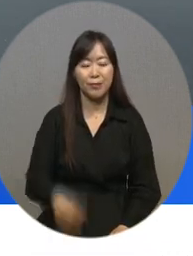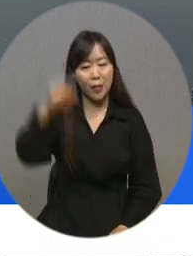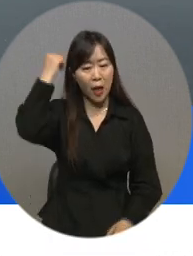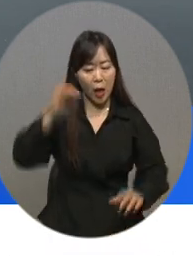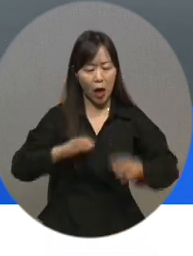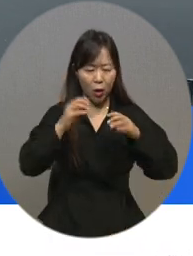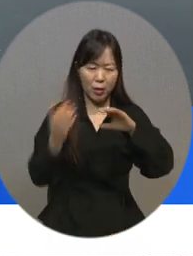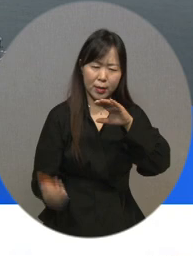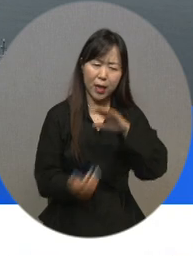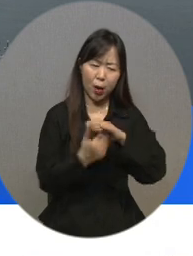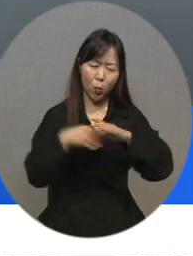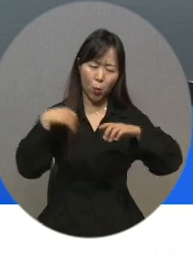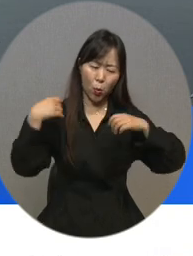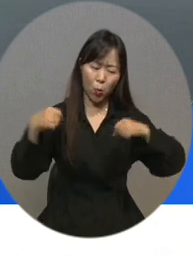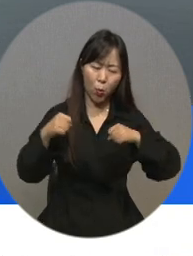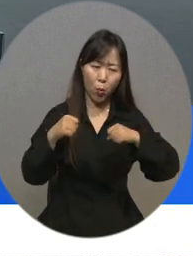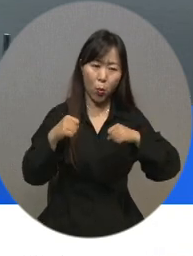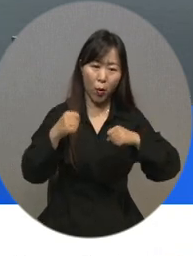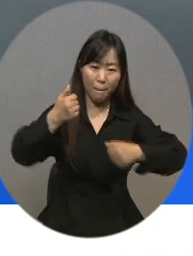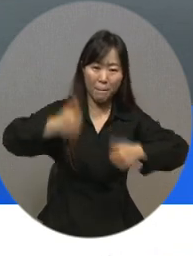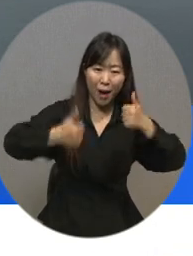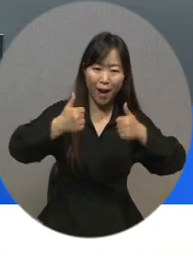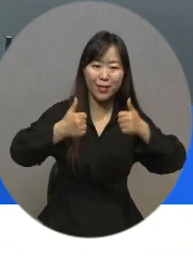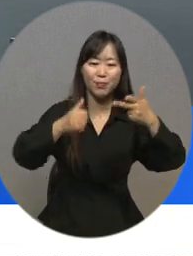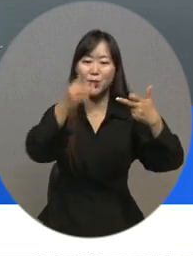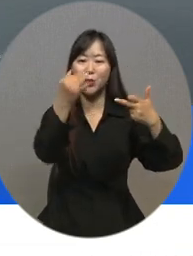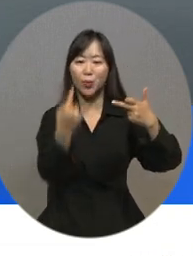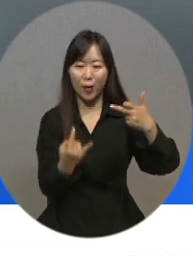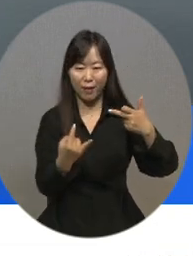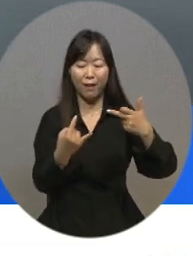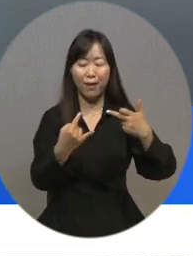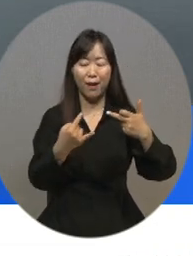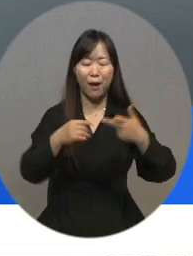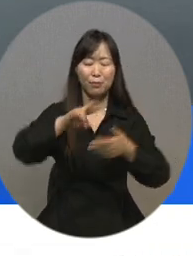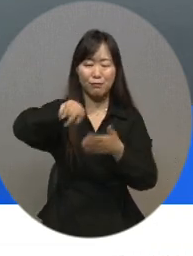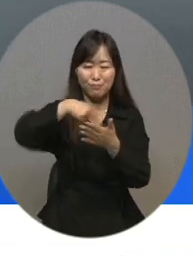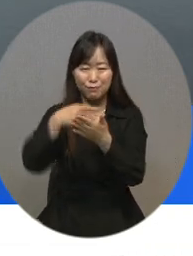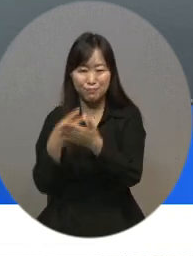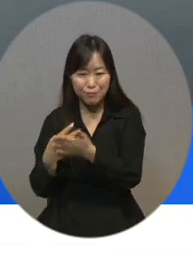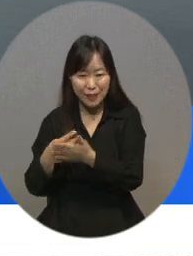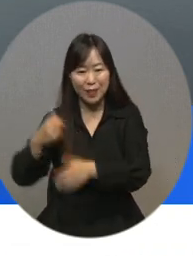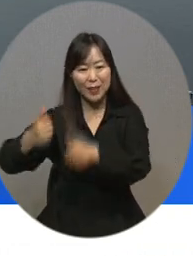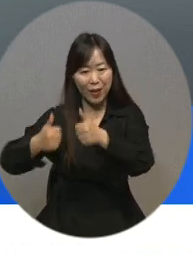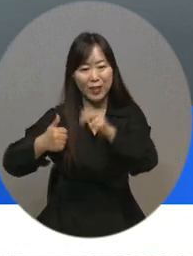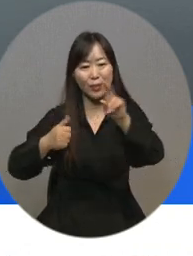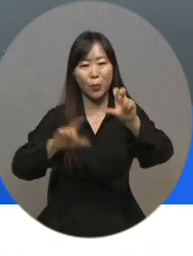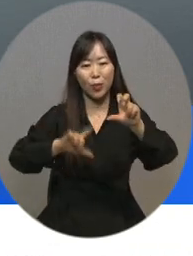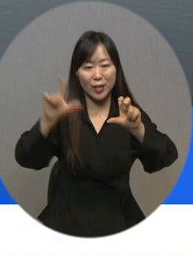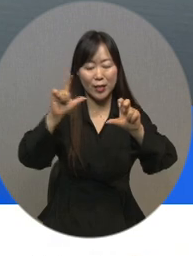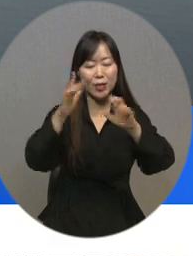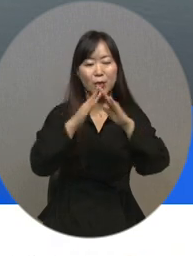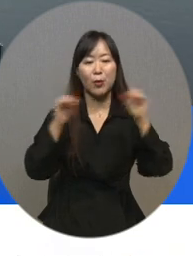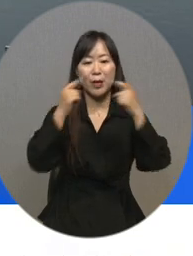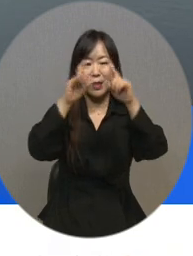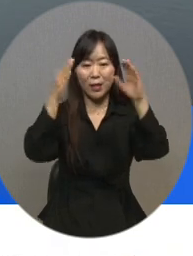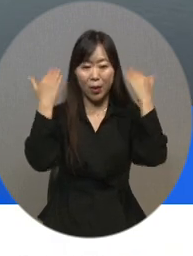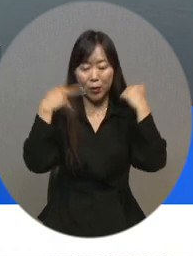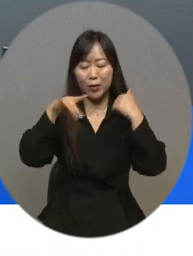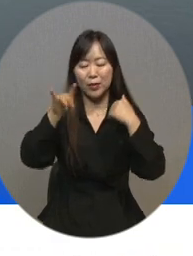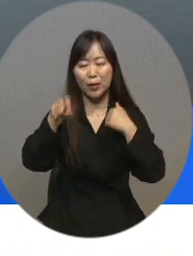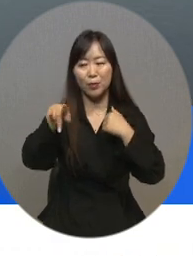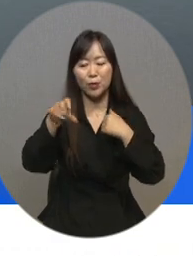국내 최고의 춤꾼을 가르는 제 17회 전국 비보이 그랑프리가 오는 25일 전북대 삼성 문화 회관에서